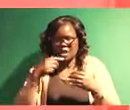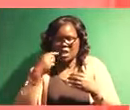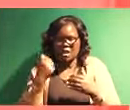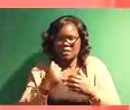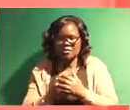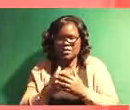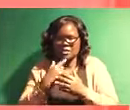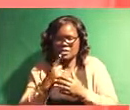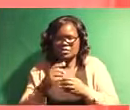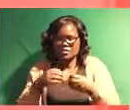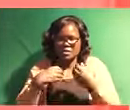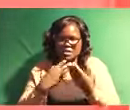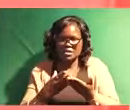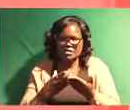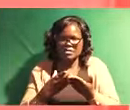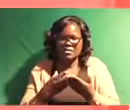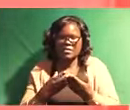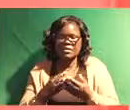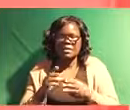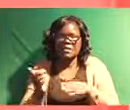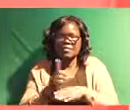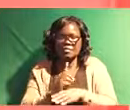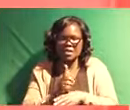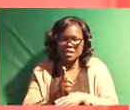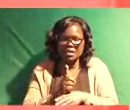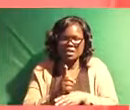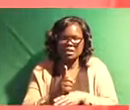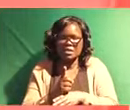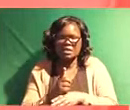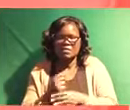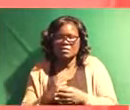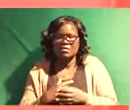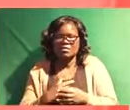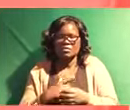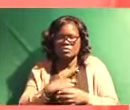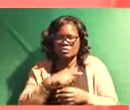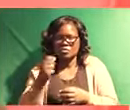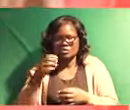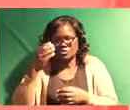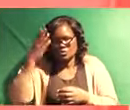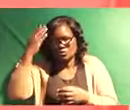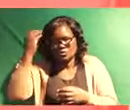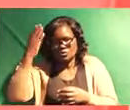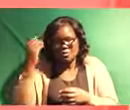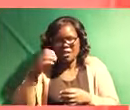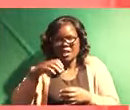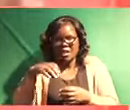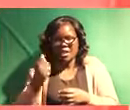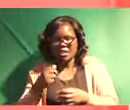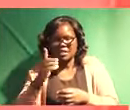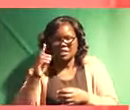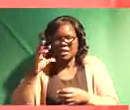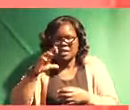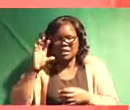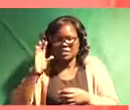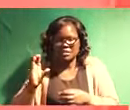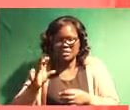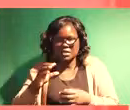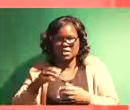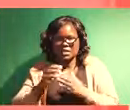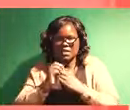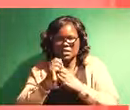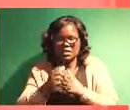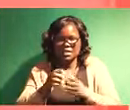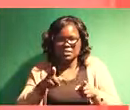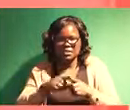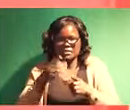tulisema tutawapatia hata mabarozi watembee huko Somalia, wengine DRC, viongozi kama